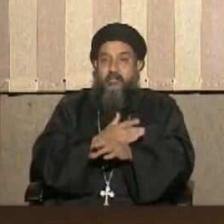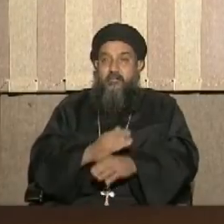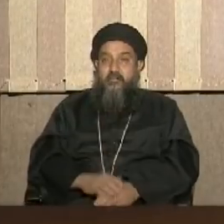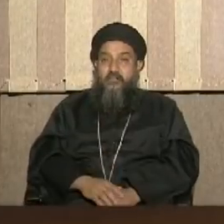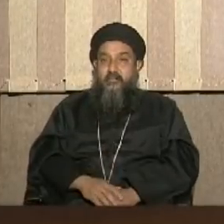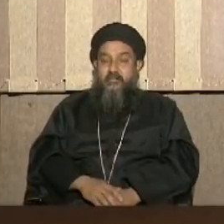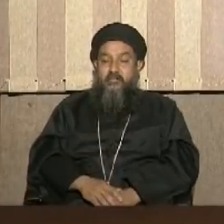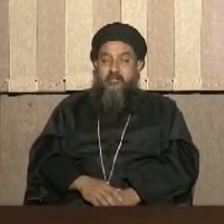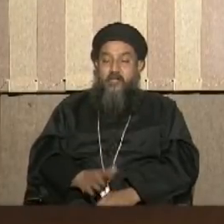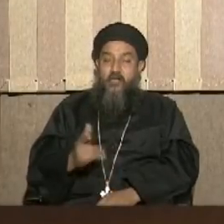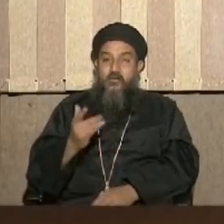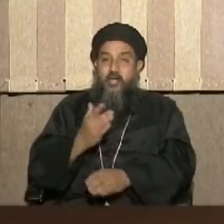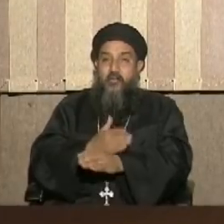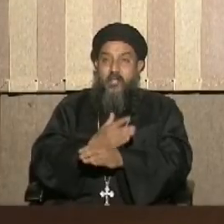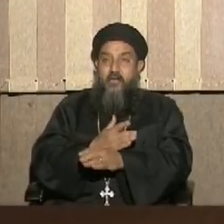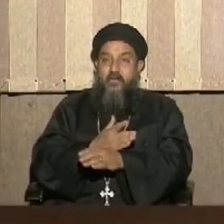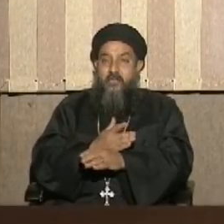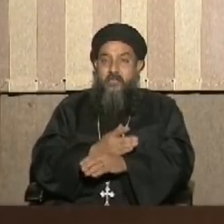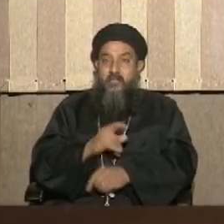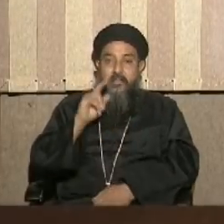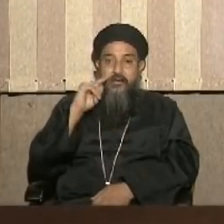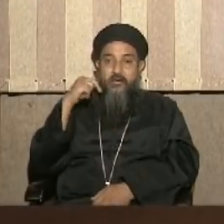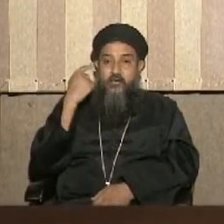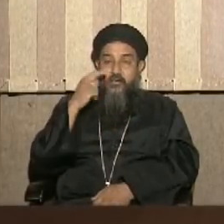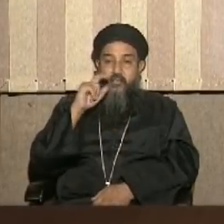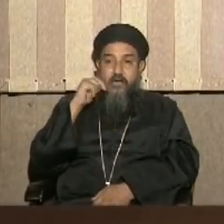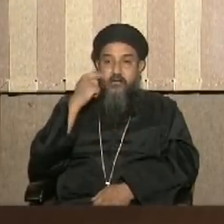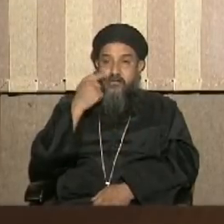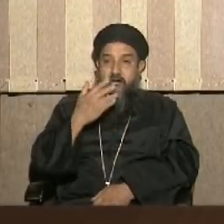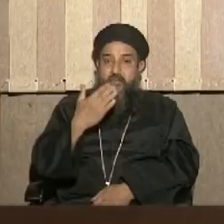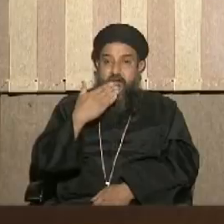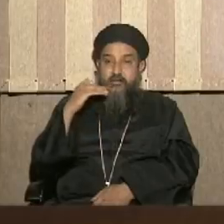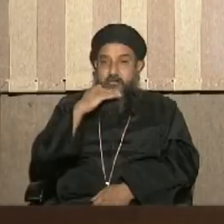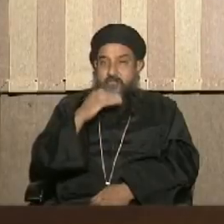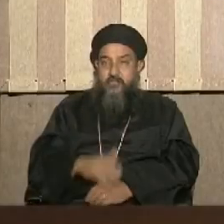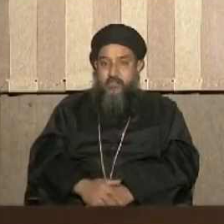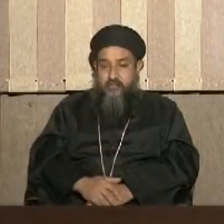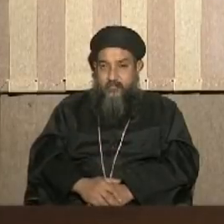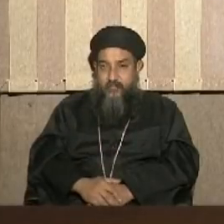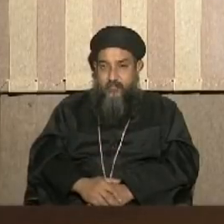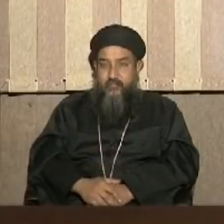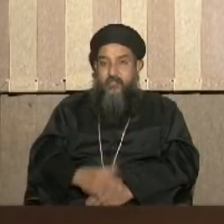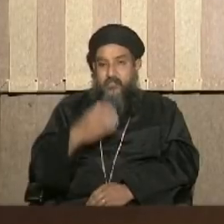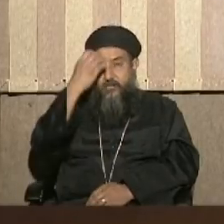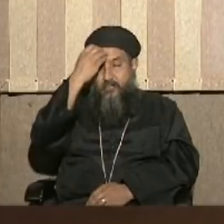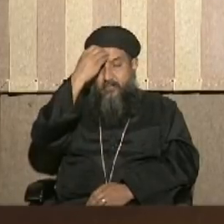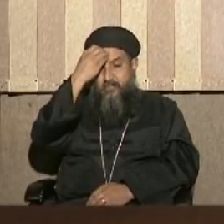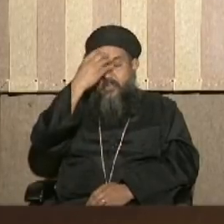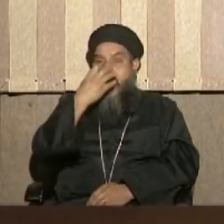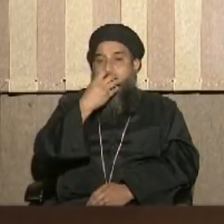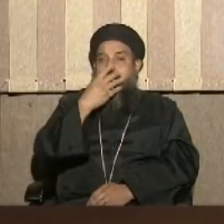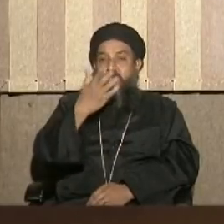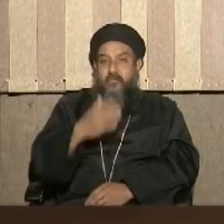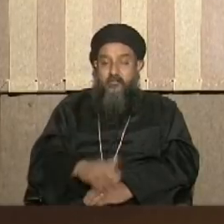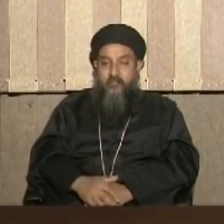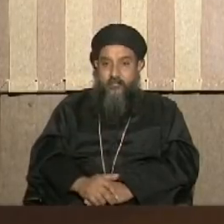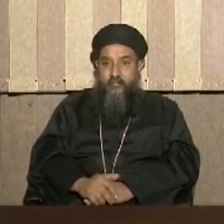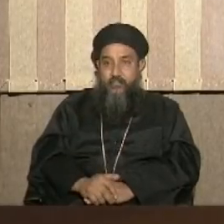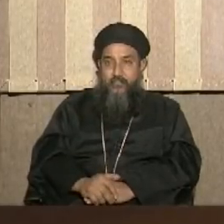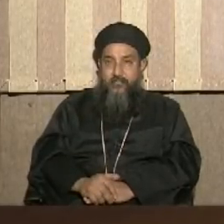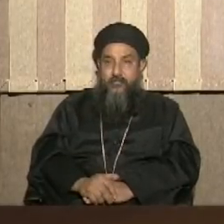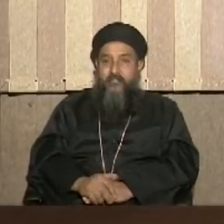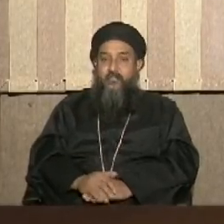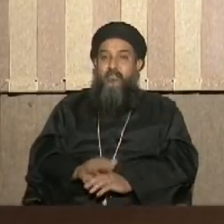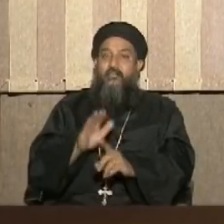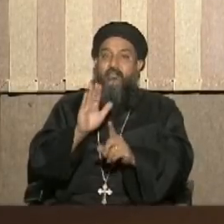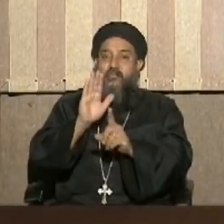يا بشوي يا ابني. ايوه يا ابني. انا حاسس ان ابونا دوماليوس سخن قوي النهارده.